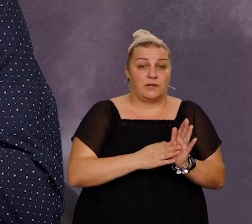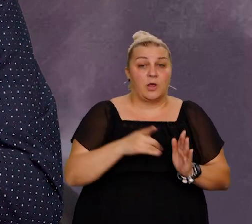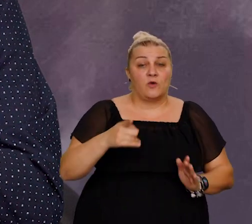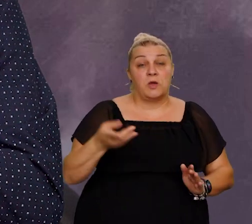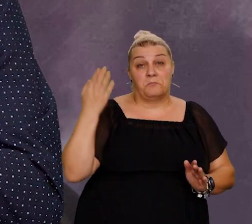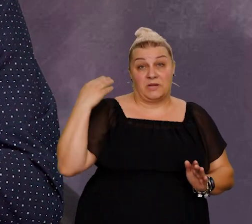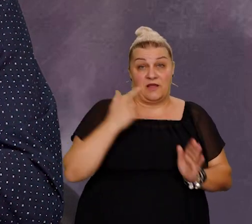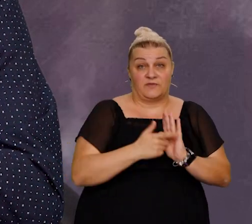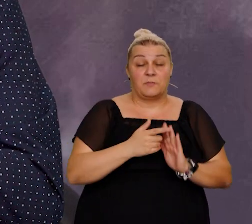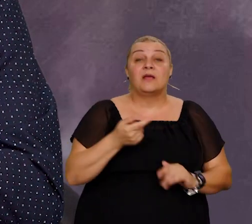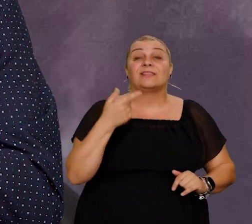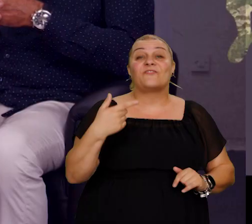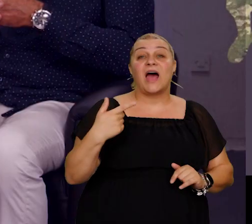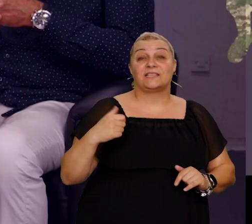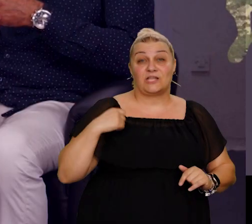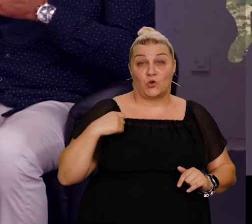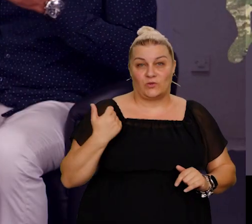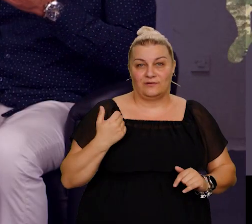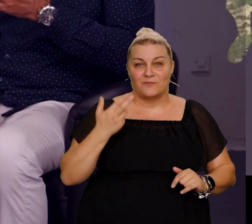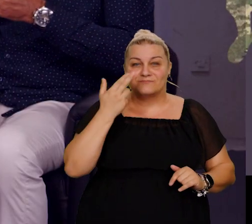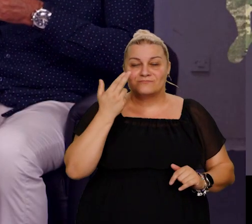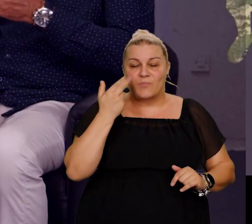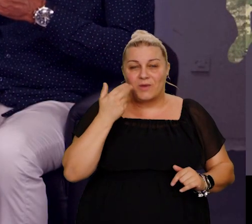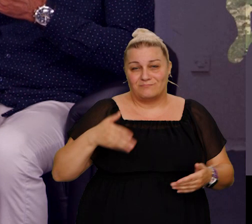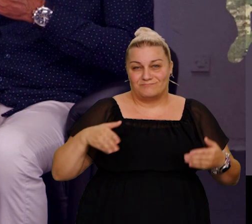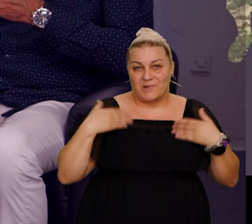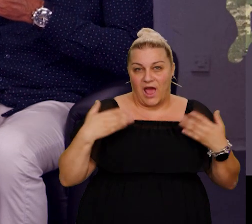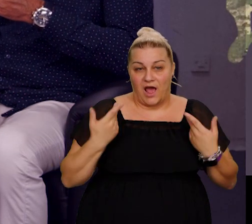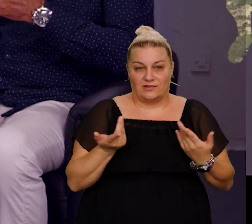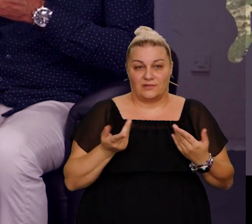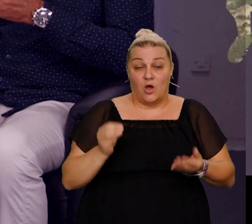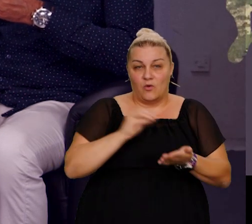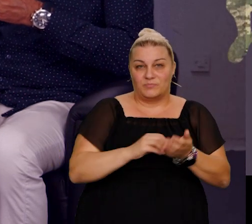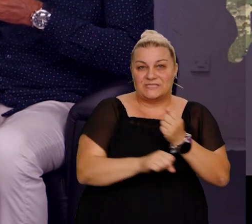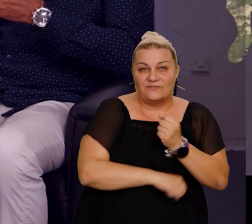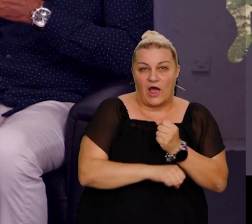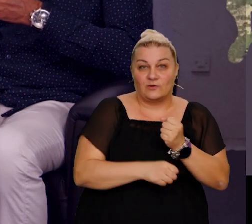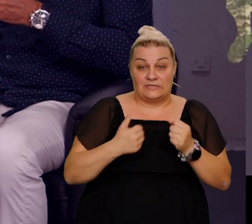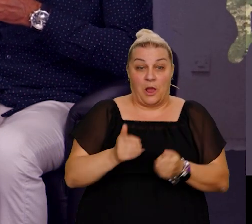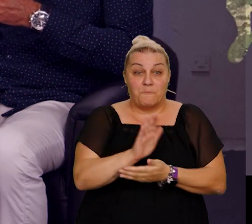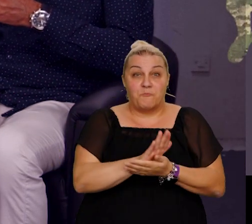momak tek počeo živjeti, rekli bismo tako, upisao fakultet, stavio se u obranu Republike Hrvatske, dao život za